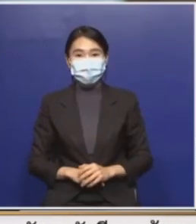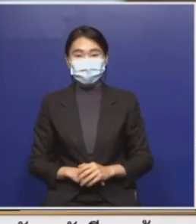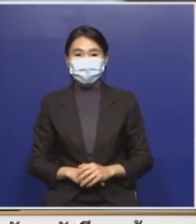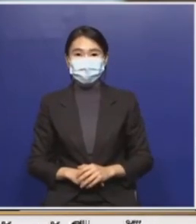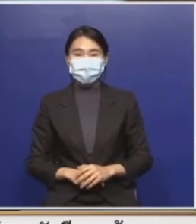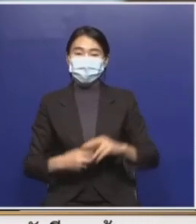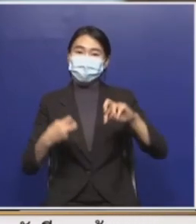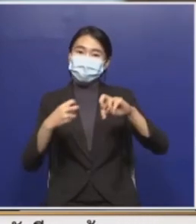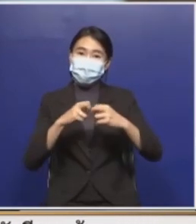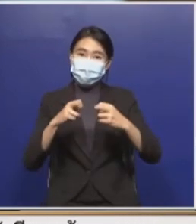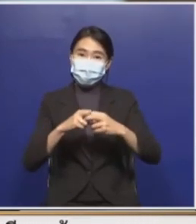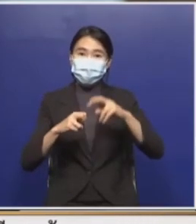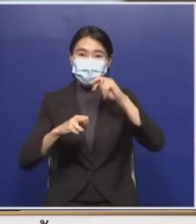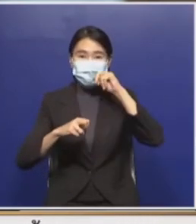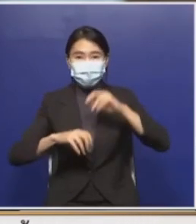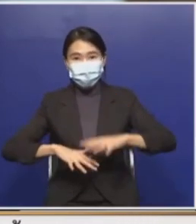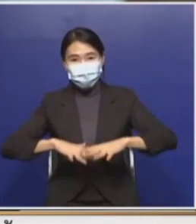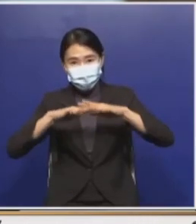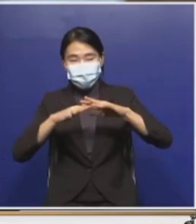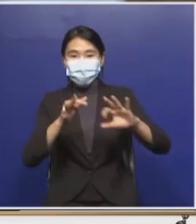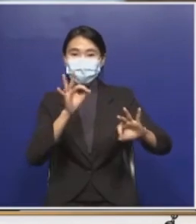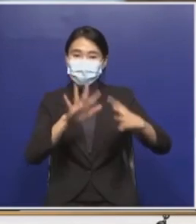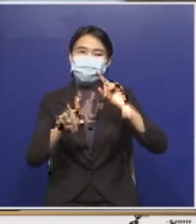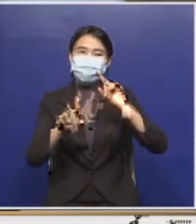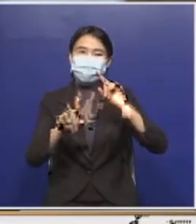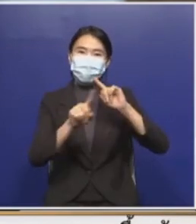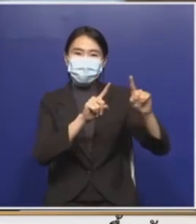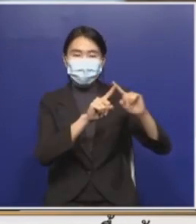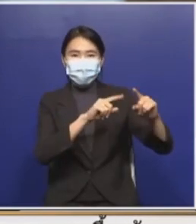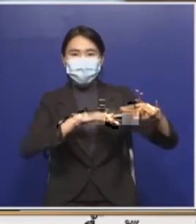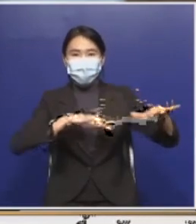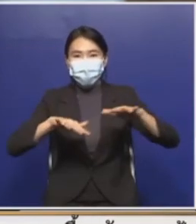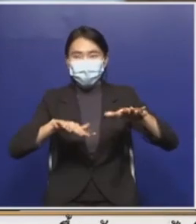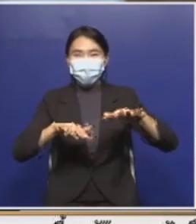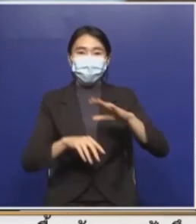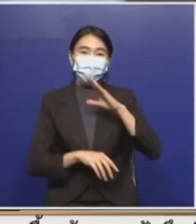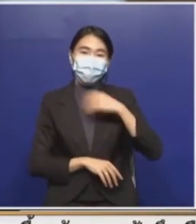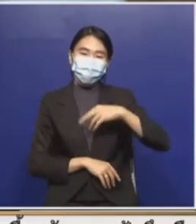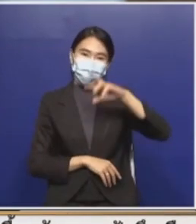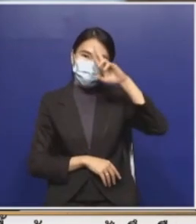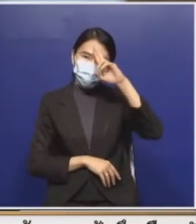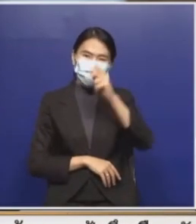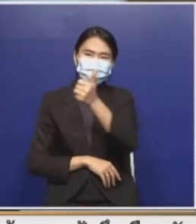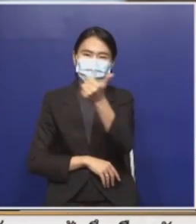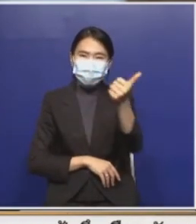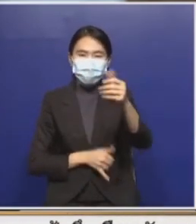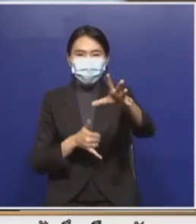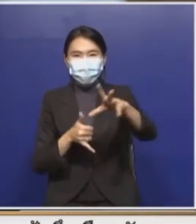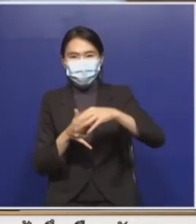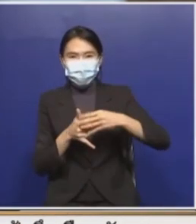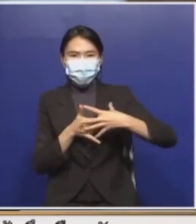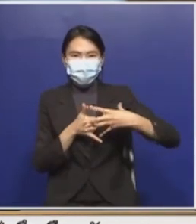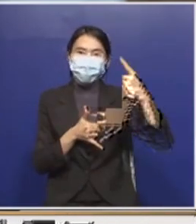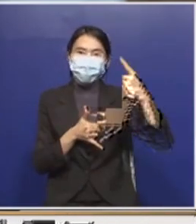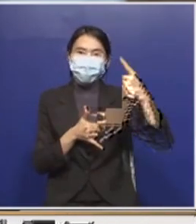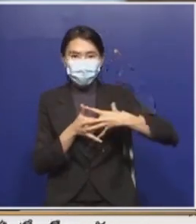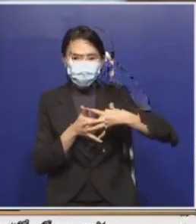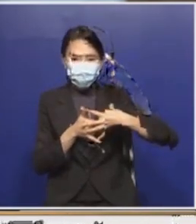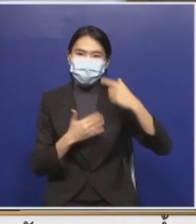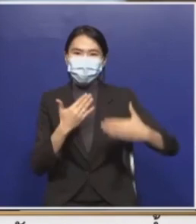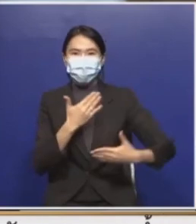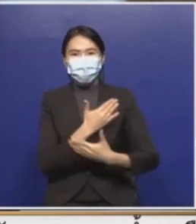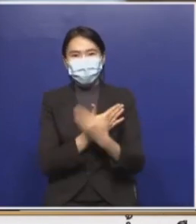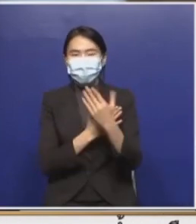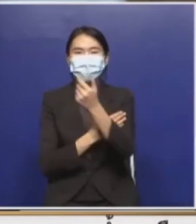ติโรคเกิดขึ้นการป้องกันโรคติดต่อการขจัดโรคติ